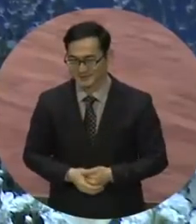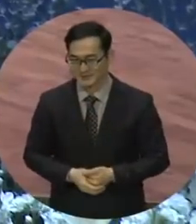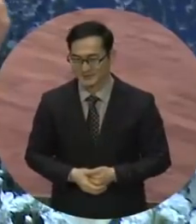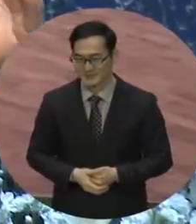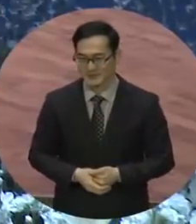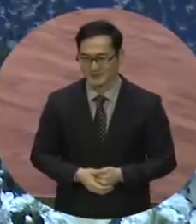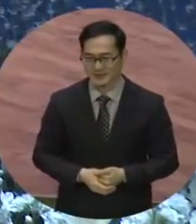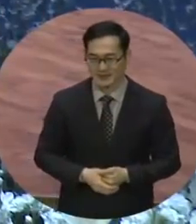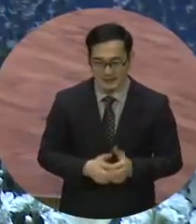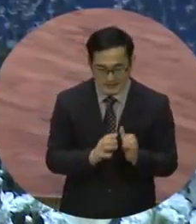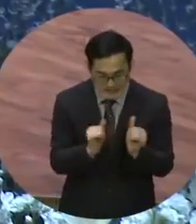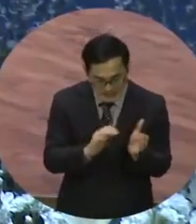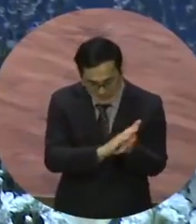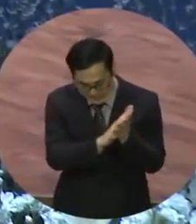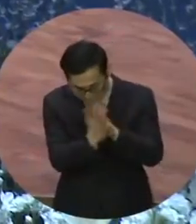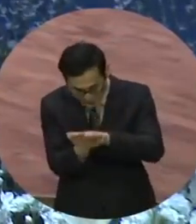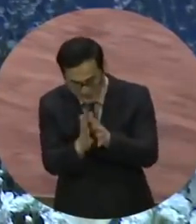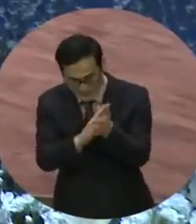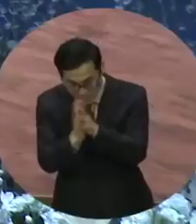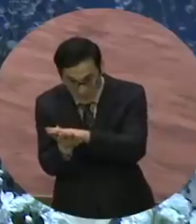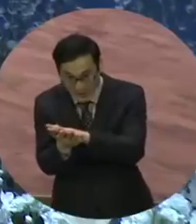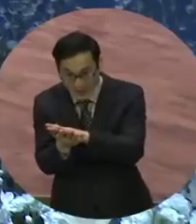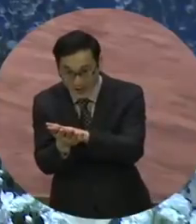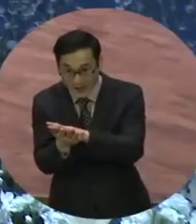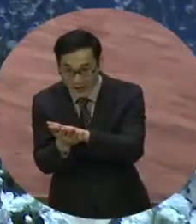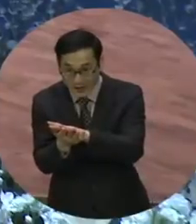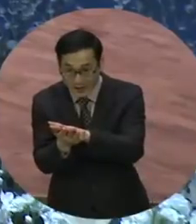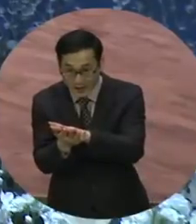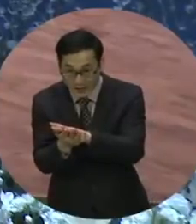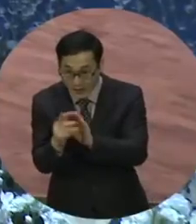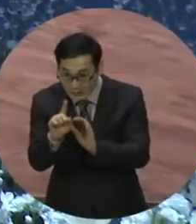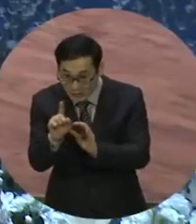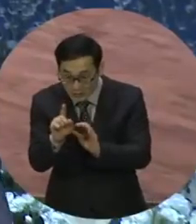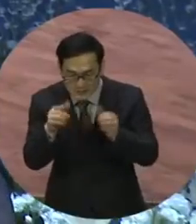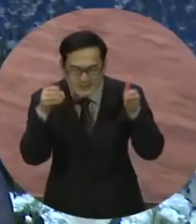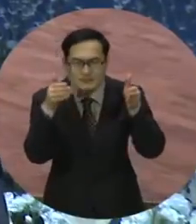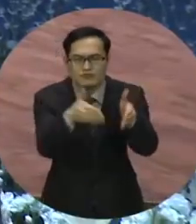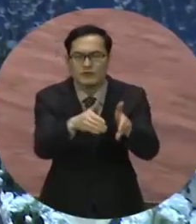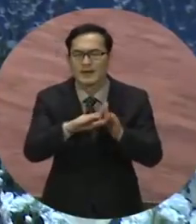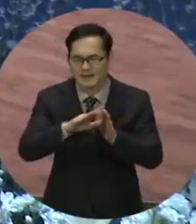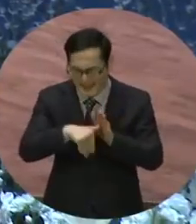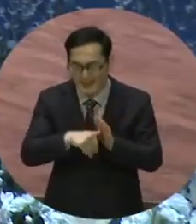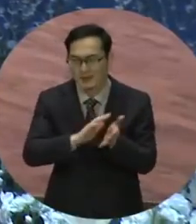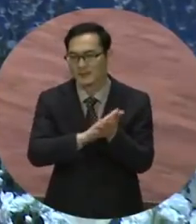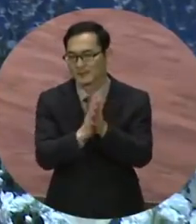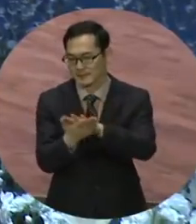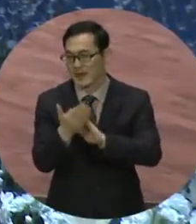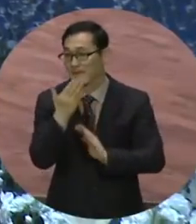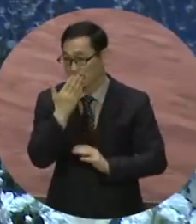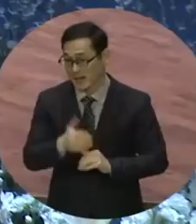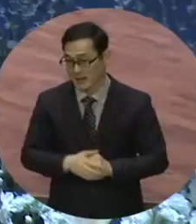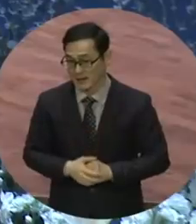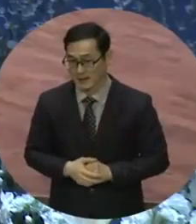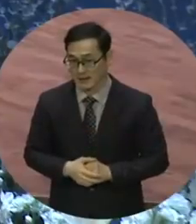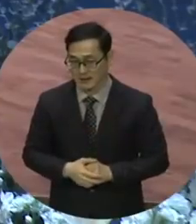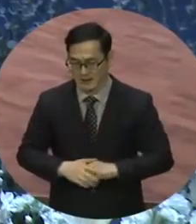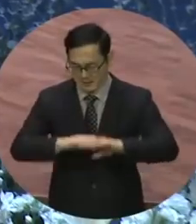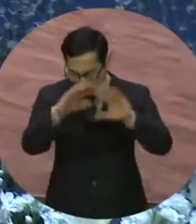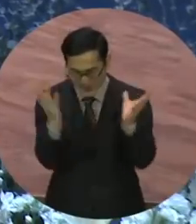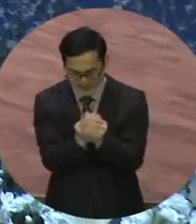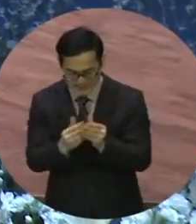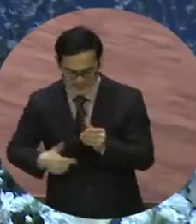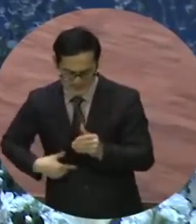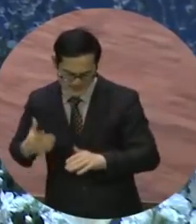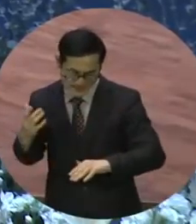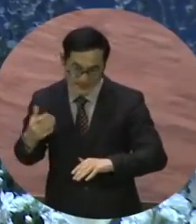어떤 삶의 변화가요, 집중할 때 일어나는 것입니다. 집중. 그래서 올인. 그래서 이런 사람에게 올 블레싱을 축복을